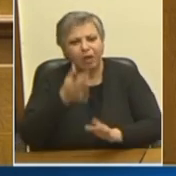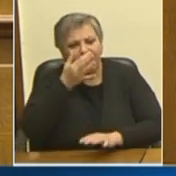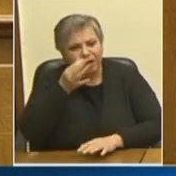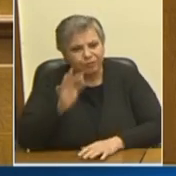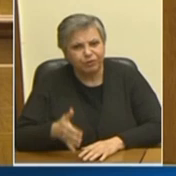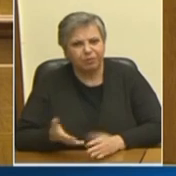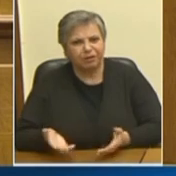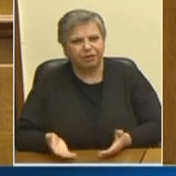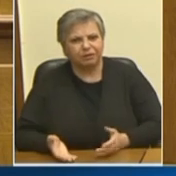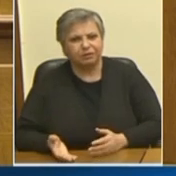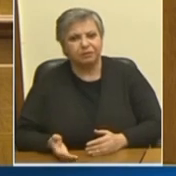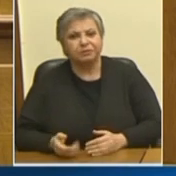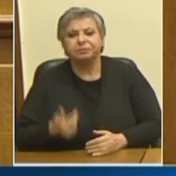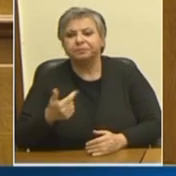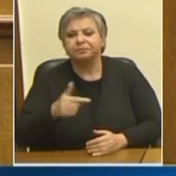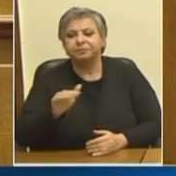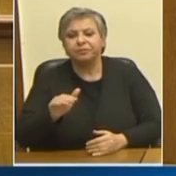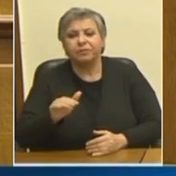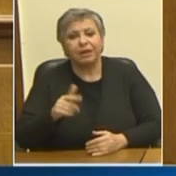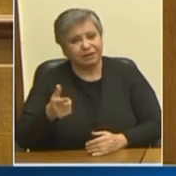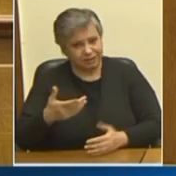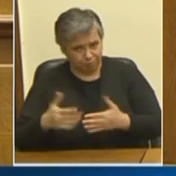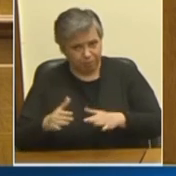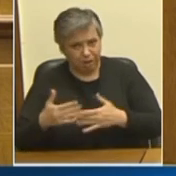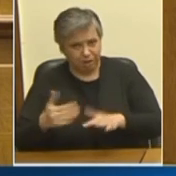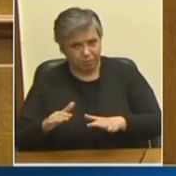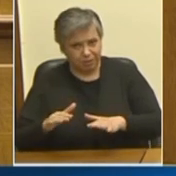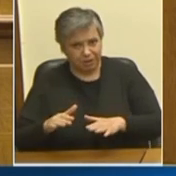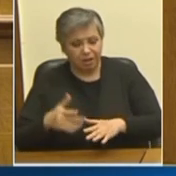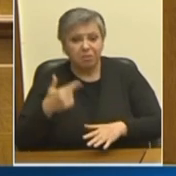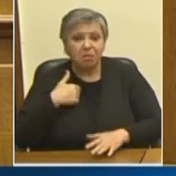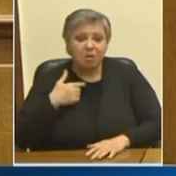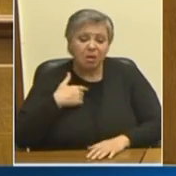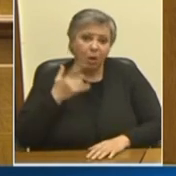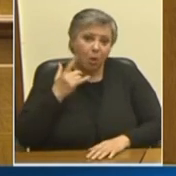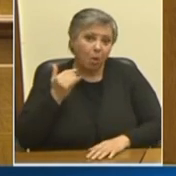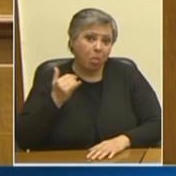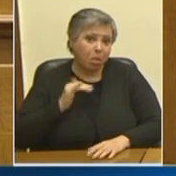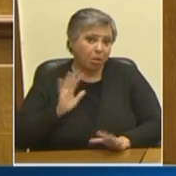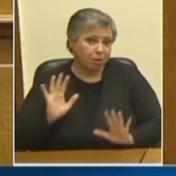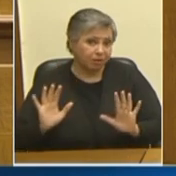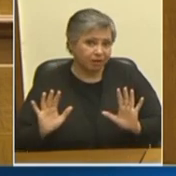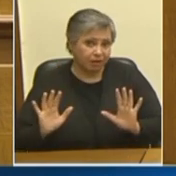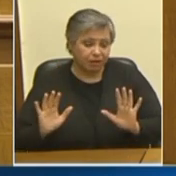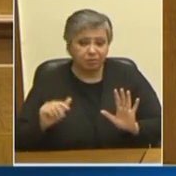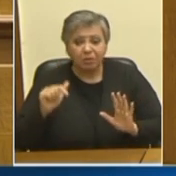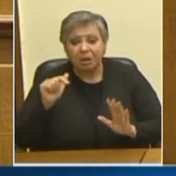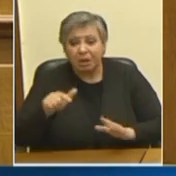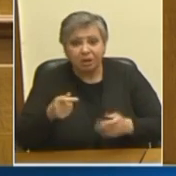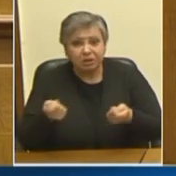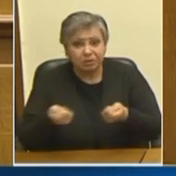Τώρα θα το κάνετε, κύριε. Εντάξει, θα το κάνετε. Το κάνατε. Α, και δεν το πήρα είδηση εγώ. Αφού το κάνατε, εγώ δεν το πήρα